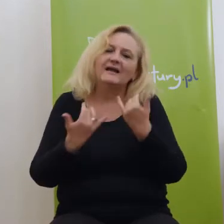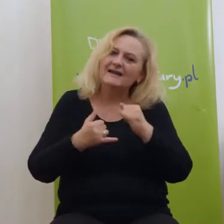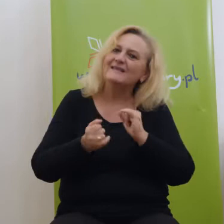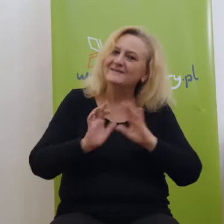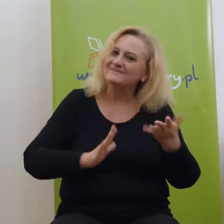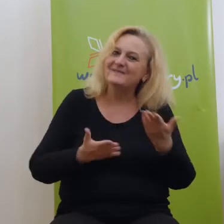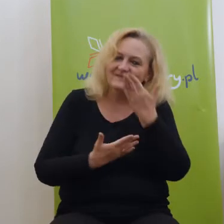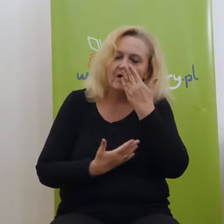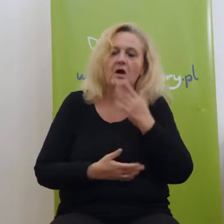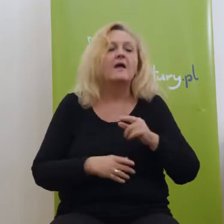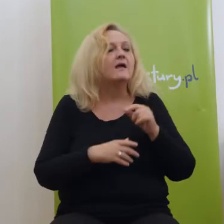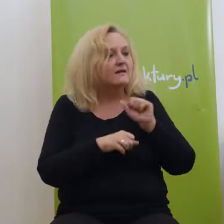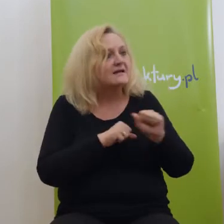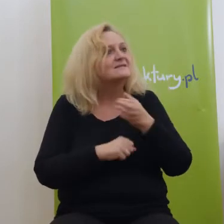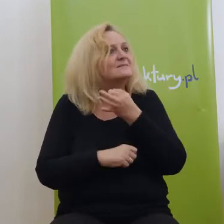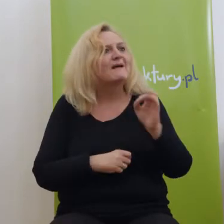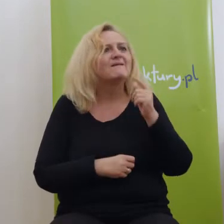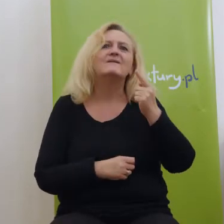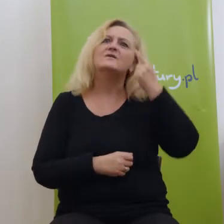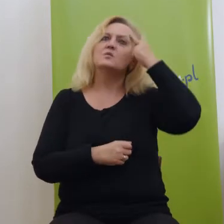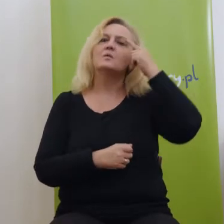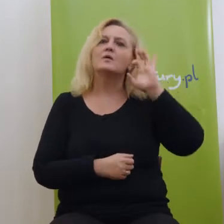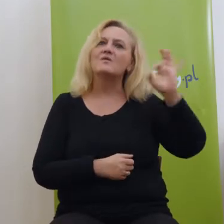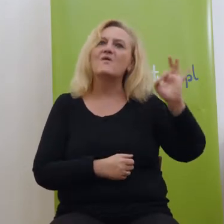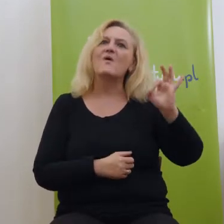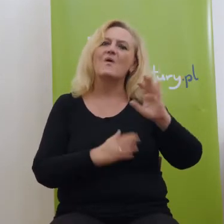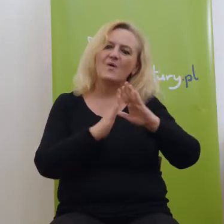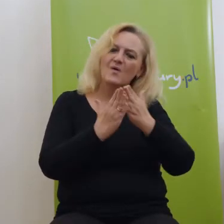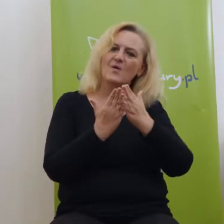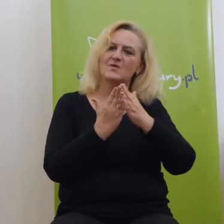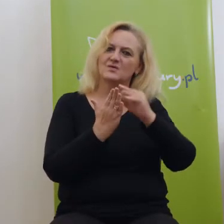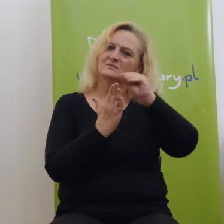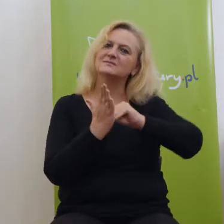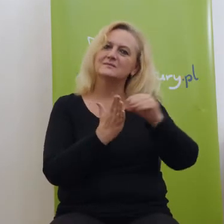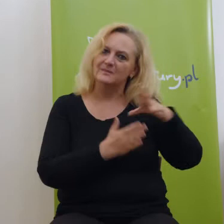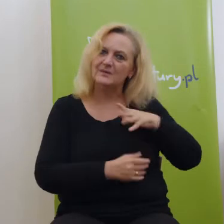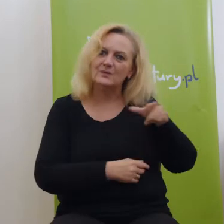wspomnienie, które znalazło się na kartach tej książki, twoje?